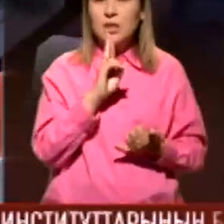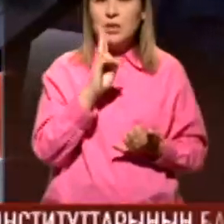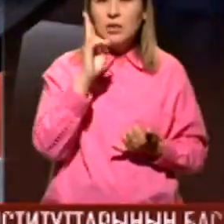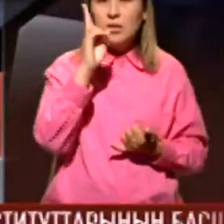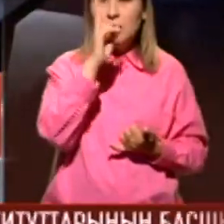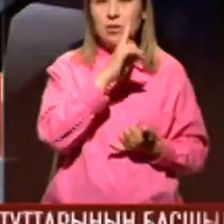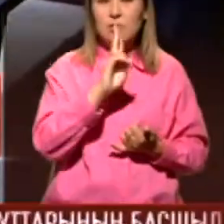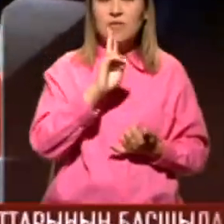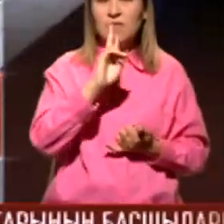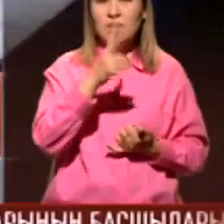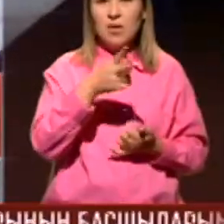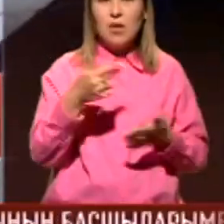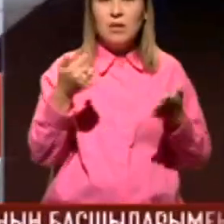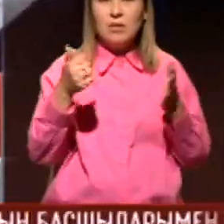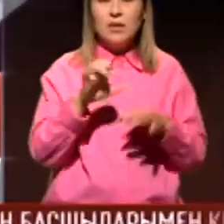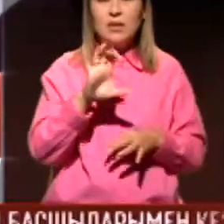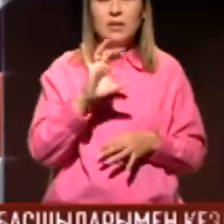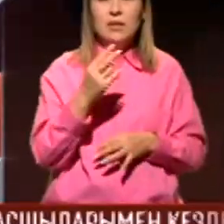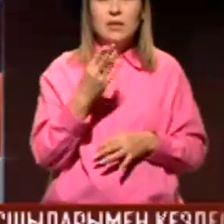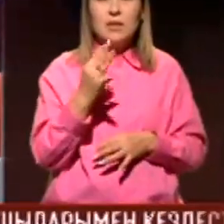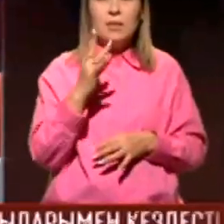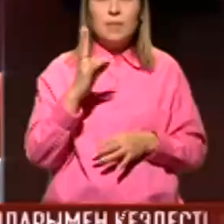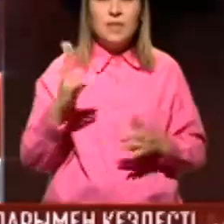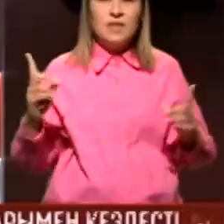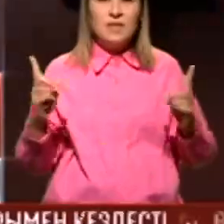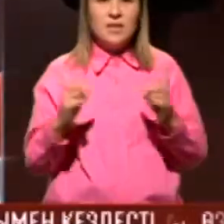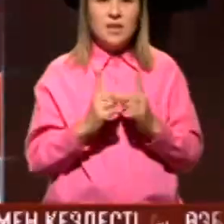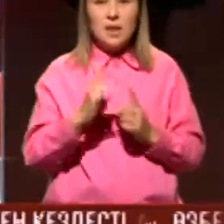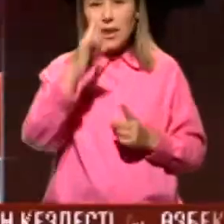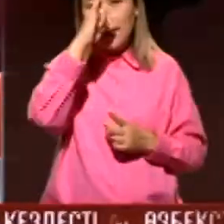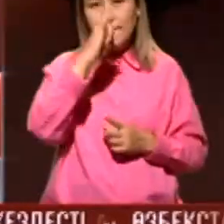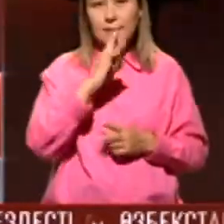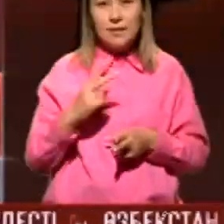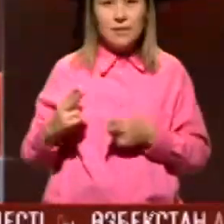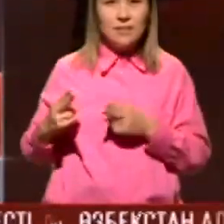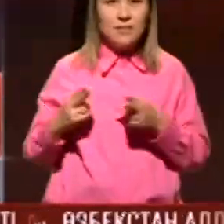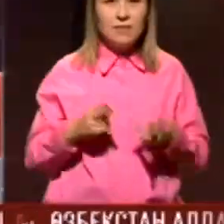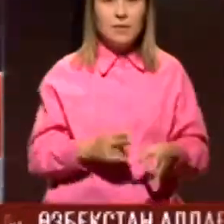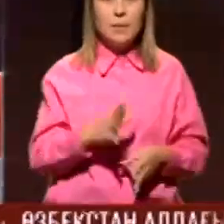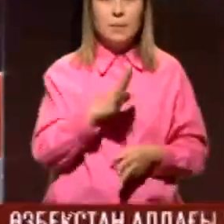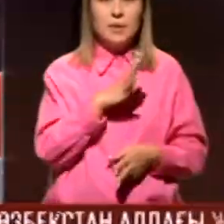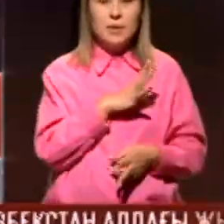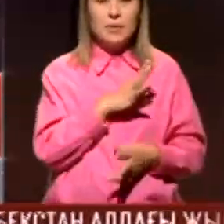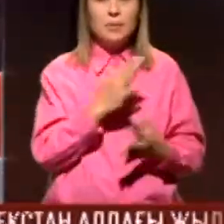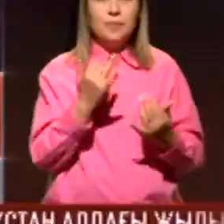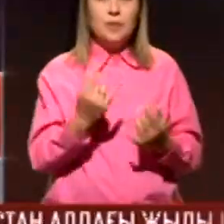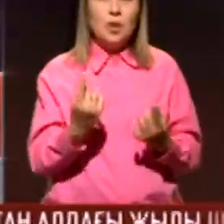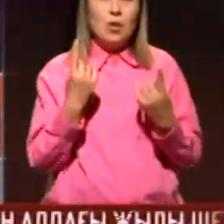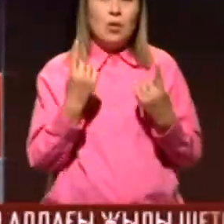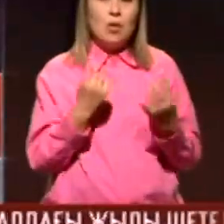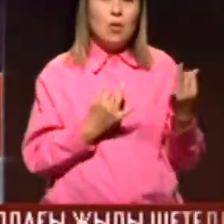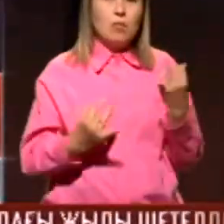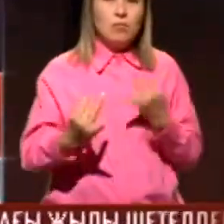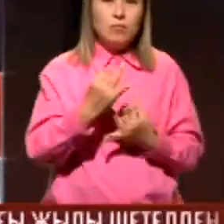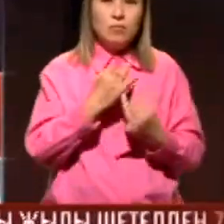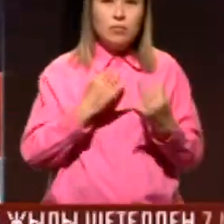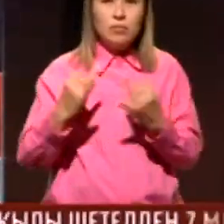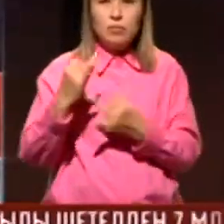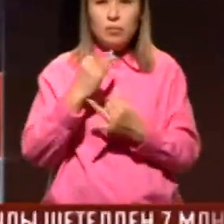2 жыл, 2.5 жыл елінен шықпаған Си Цзиньпин Қытайдың басшысы Қазақстан арқылы келіп жатыр мемлекеттік сапармен. Сол жерде ірі нәрсені айтты шында